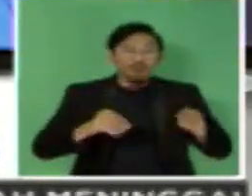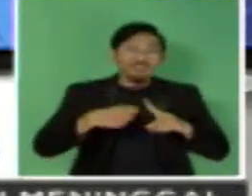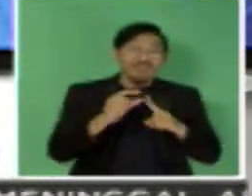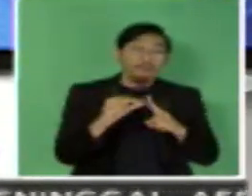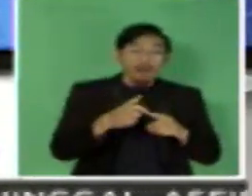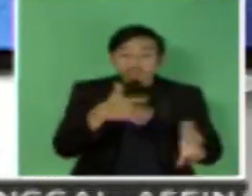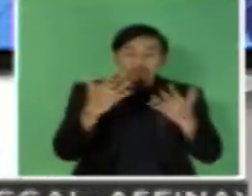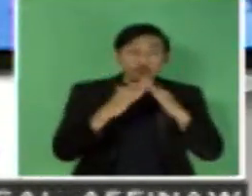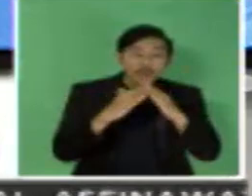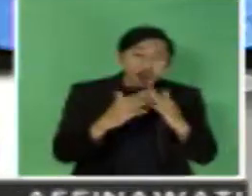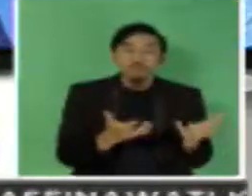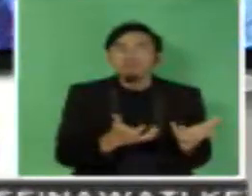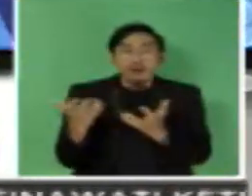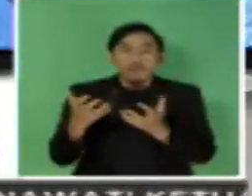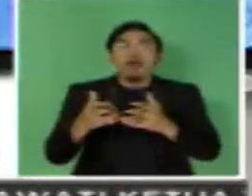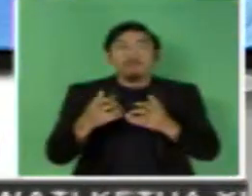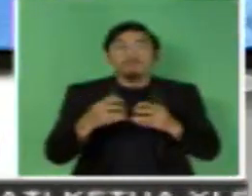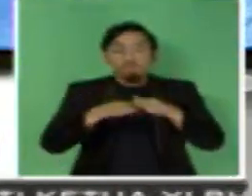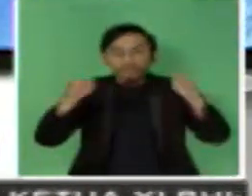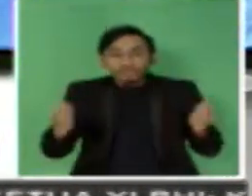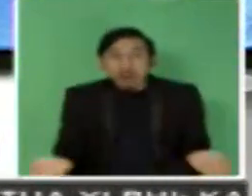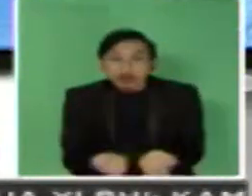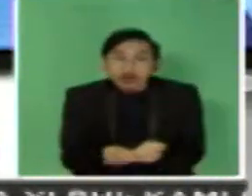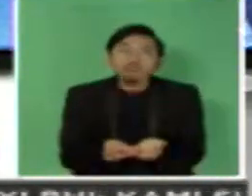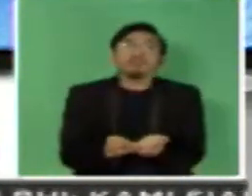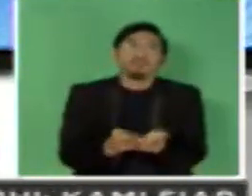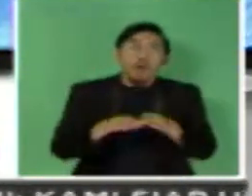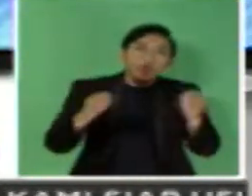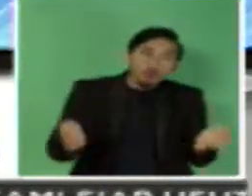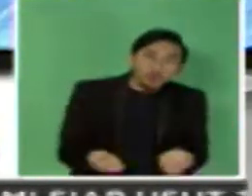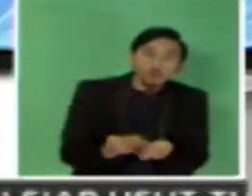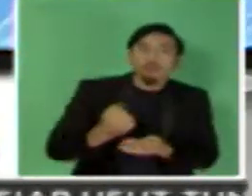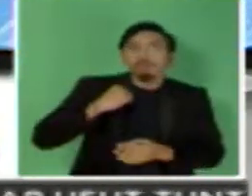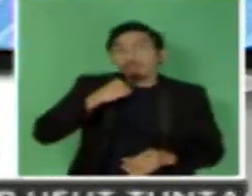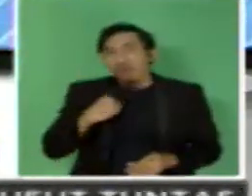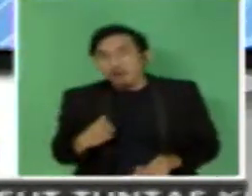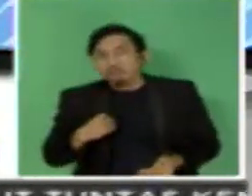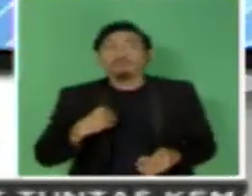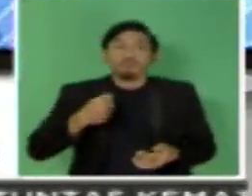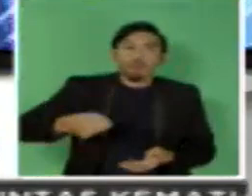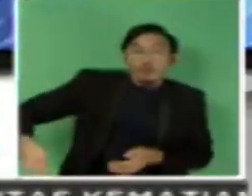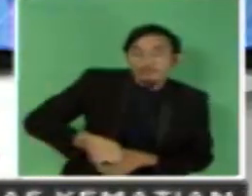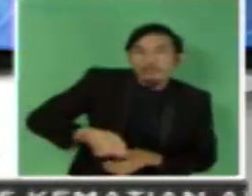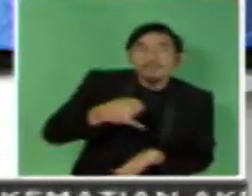KPK menggeledah rumah dan membawa keluar brankas, kardus, serta tas dan koper berisi dokumen.